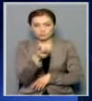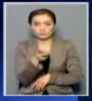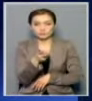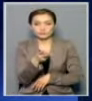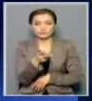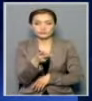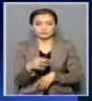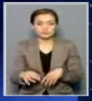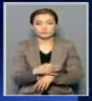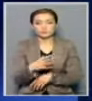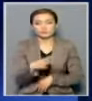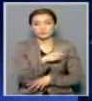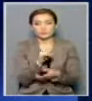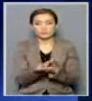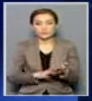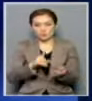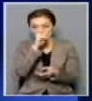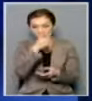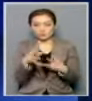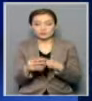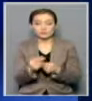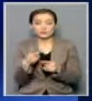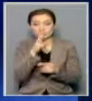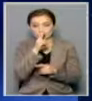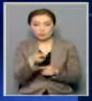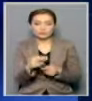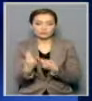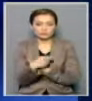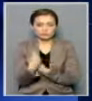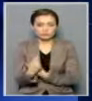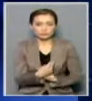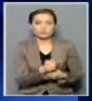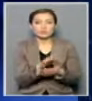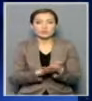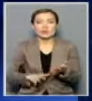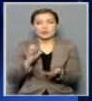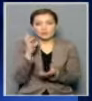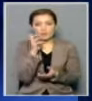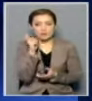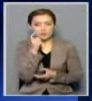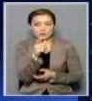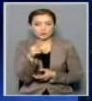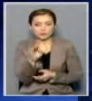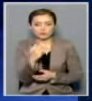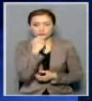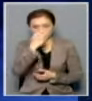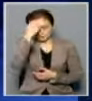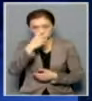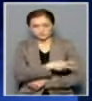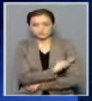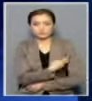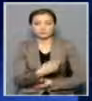Я 2 года назад вышла замуж. 1 год жили вместе, 2 год лечились. Потом я забеременела. Хочу сказать большое спасибо